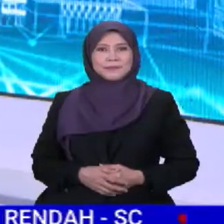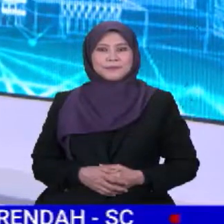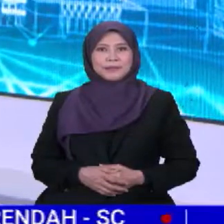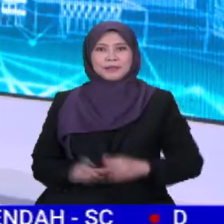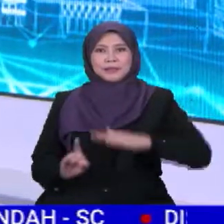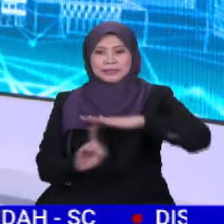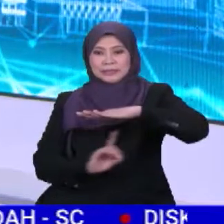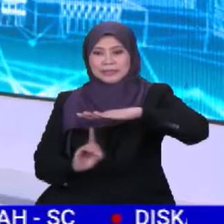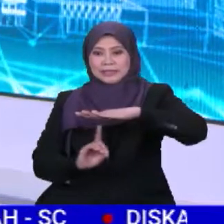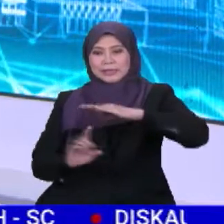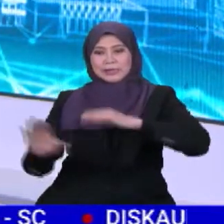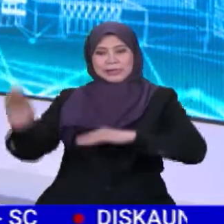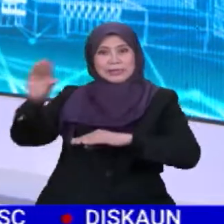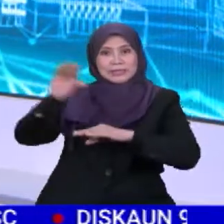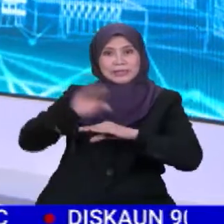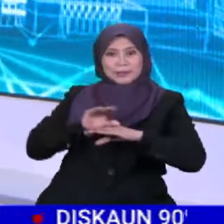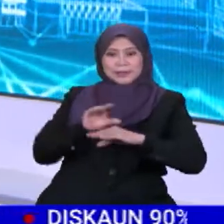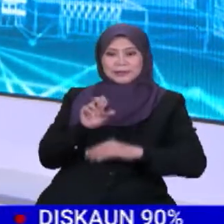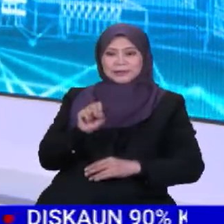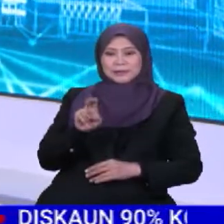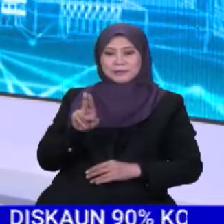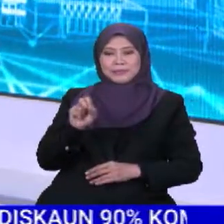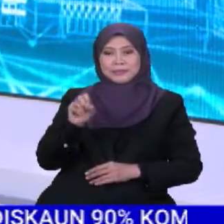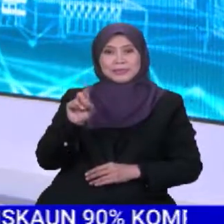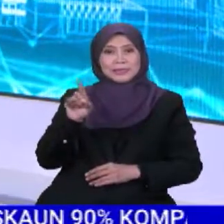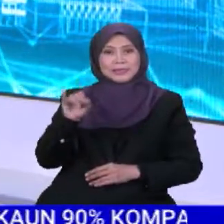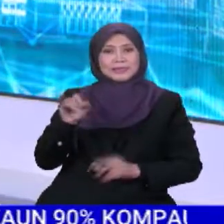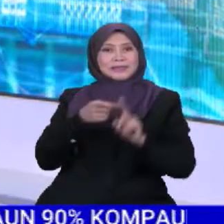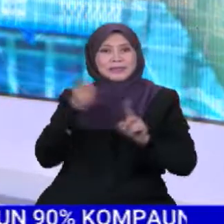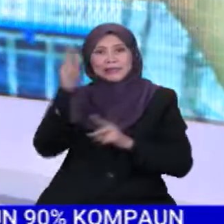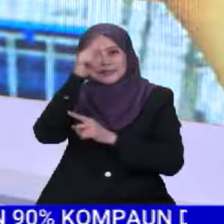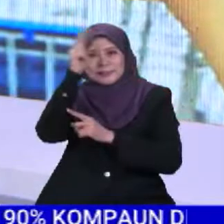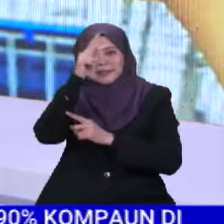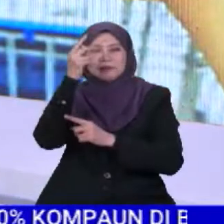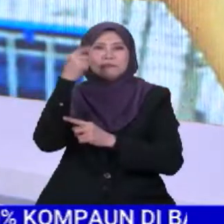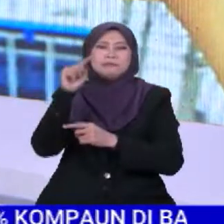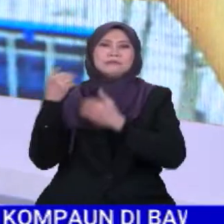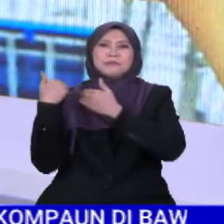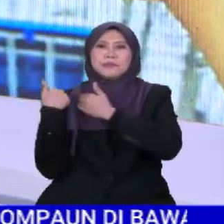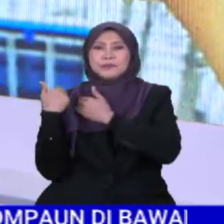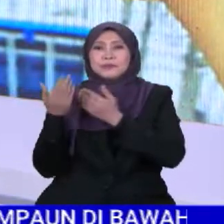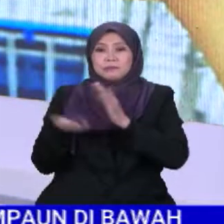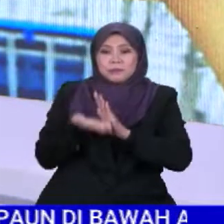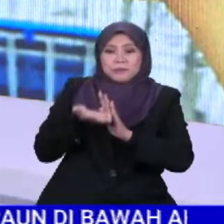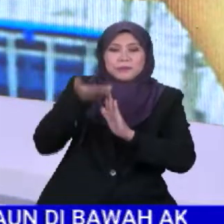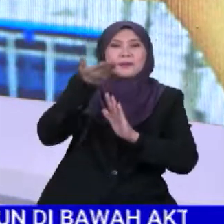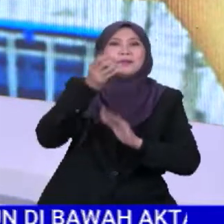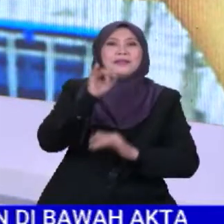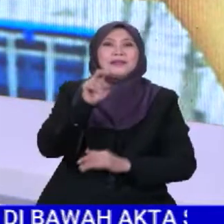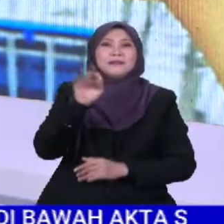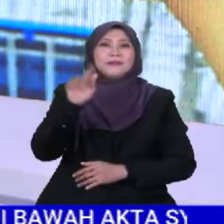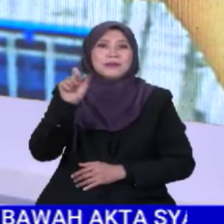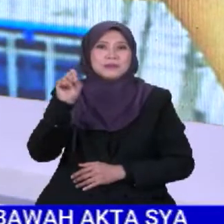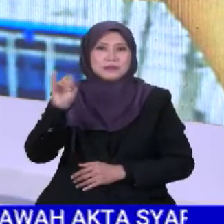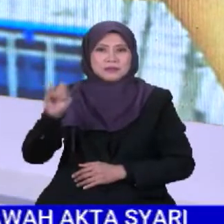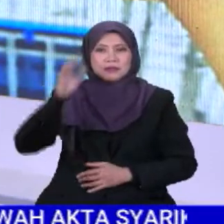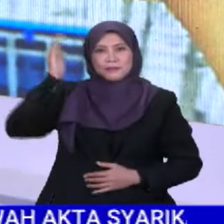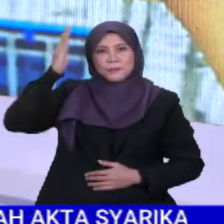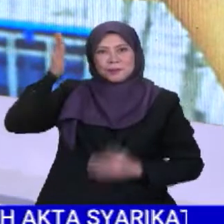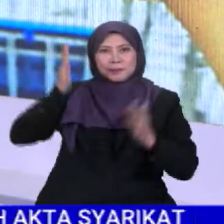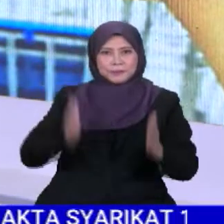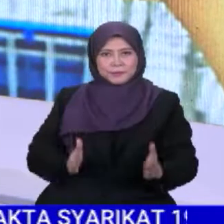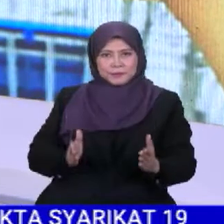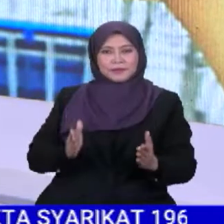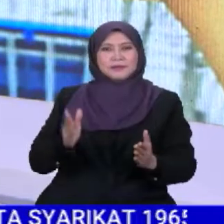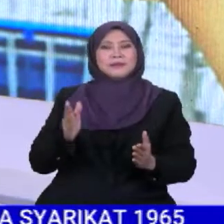Dasar subsidi yang dilaksanakan kerajaan berupaya membendung inflasi daripada meningkat lebih tinggi. Pensyarah Kanan Putra Business